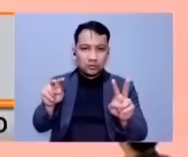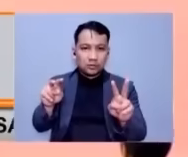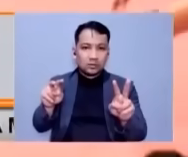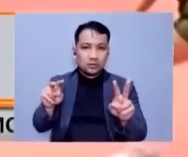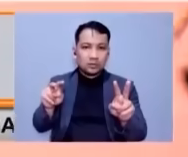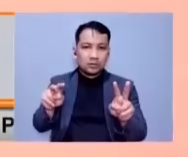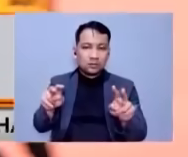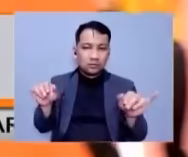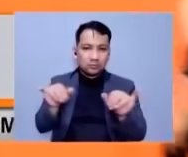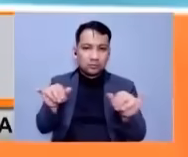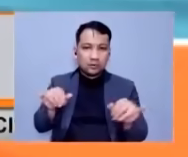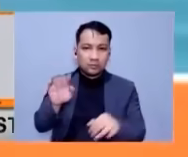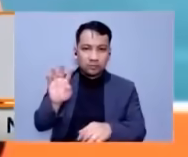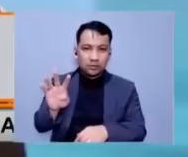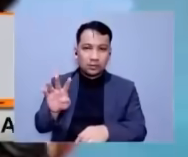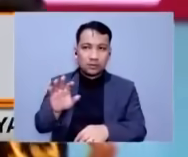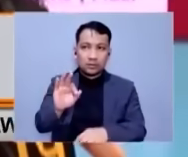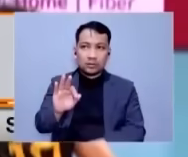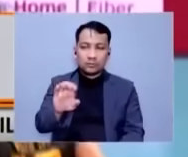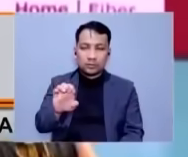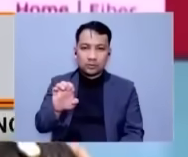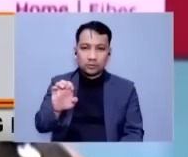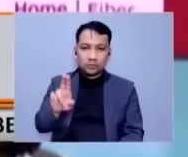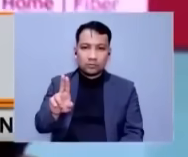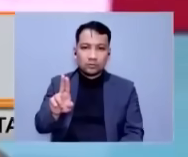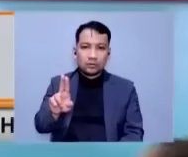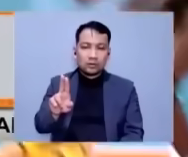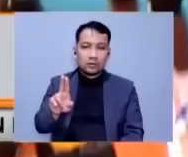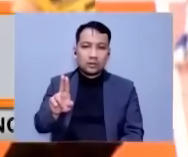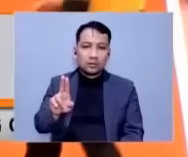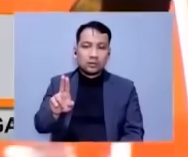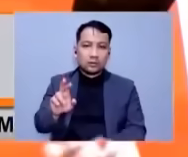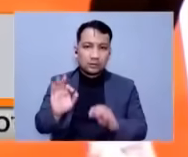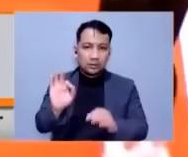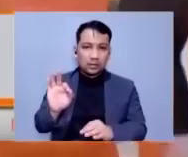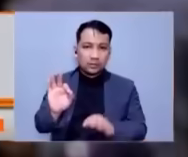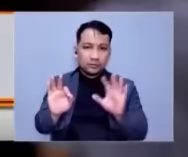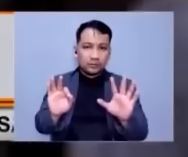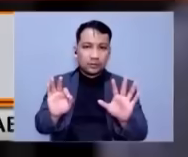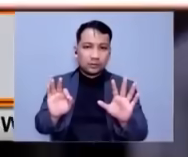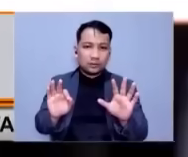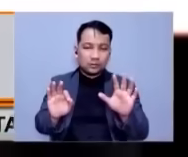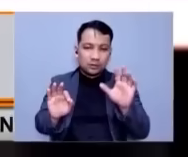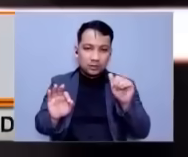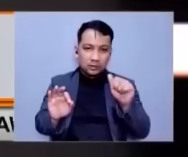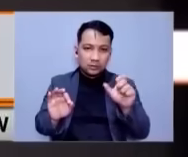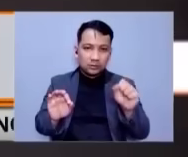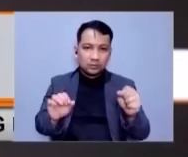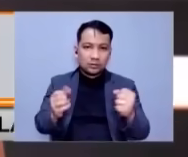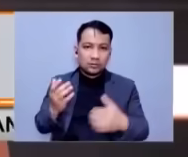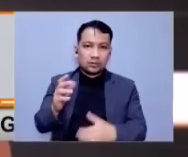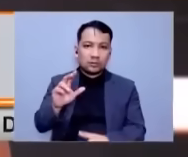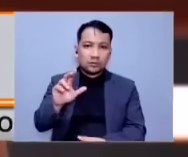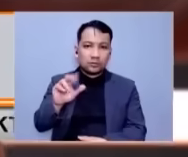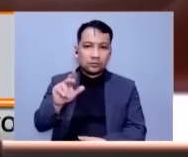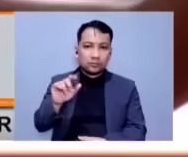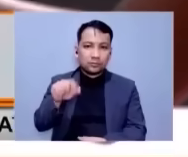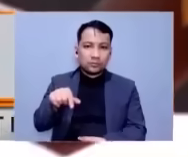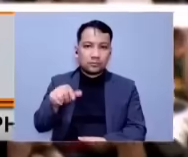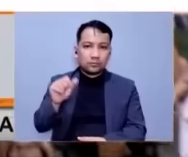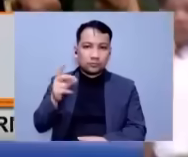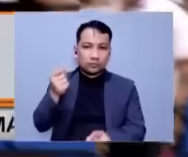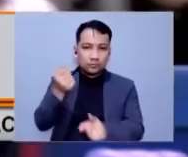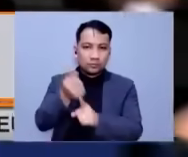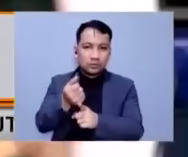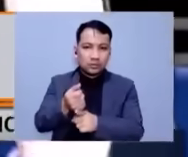sa pang-apat ang FU na 9-5. Nanguna para sa Lady Bulldogs si Eliza Solomon na nagtala ng 13 points on 12 attacks and 1